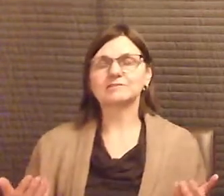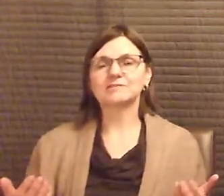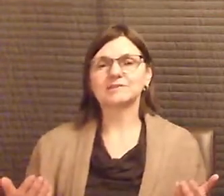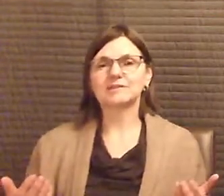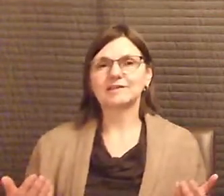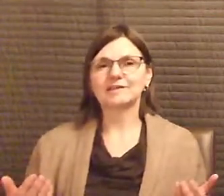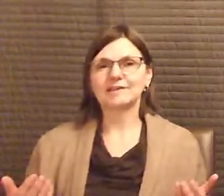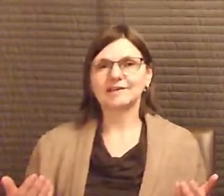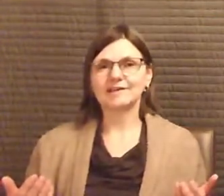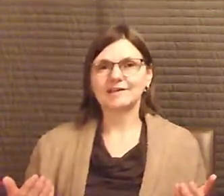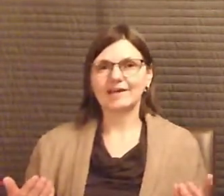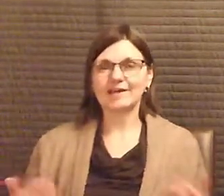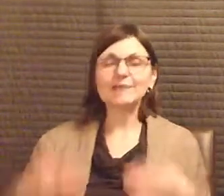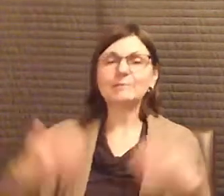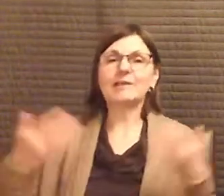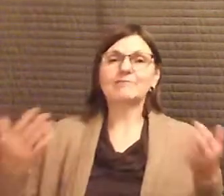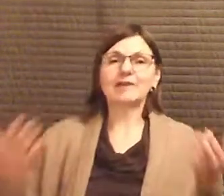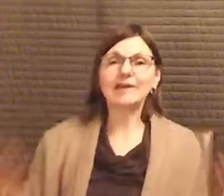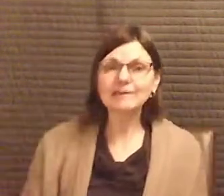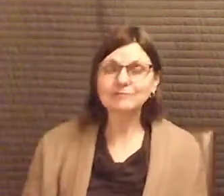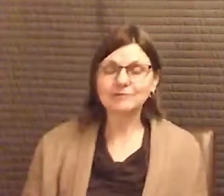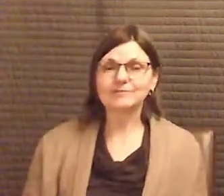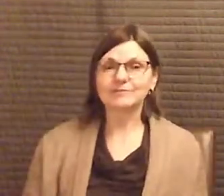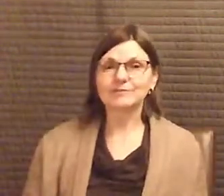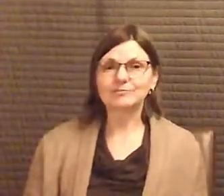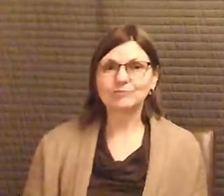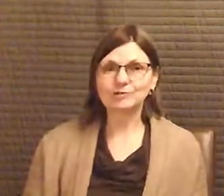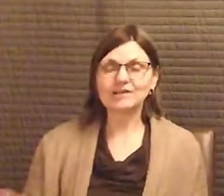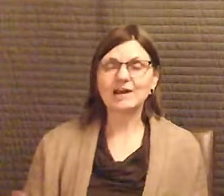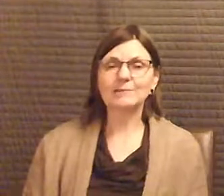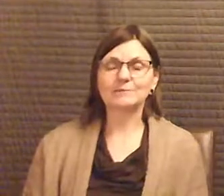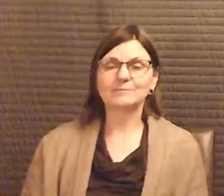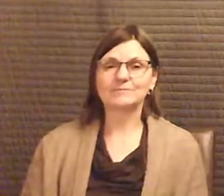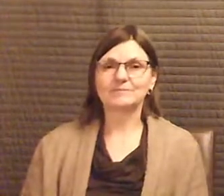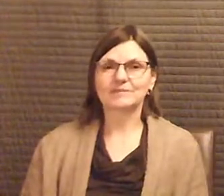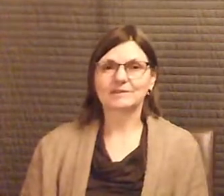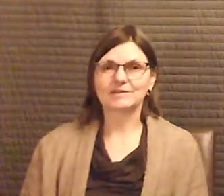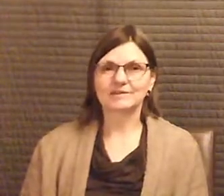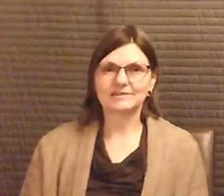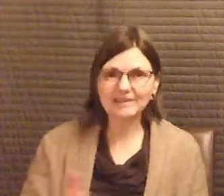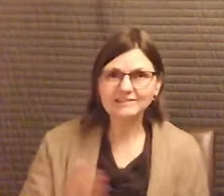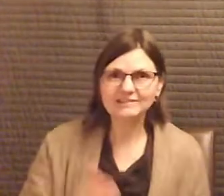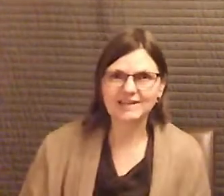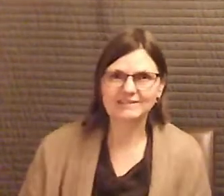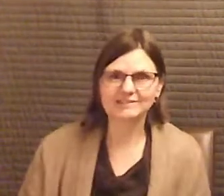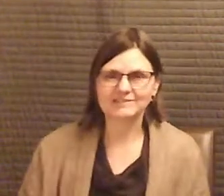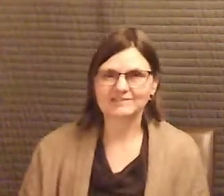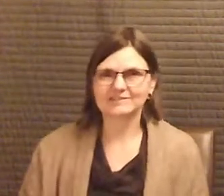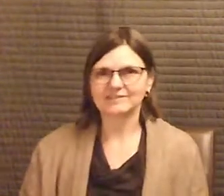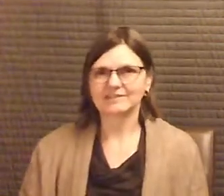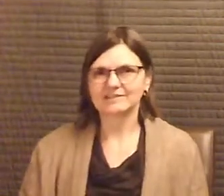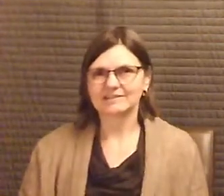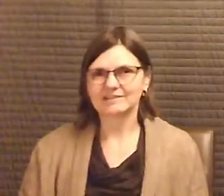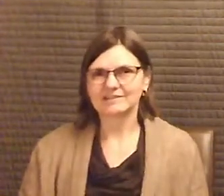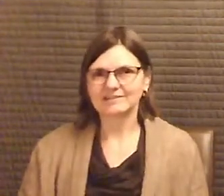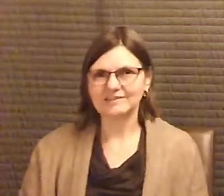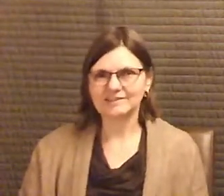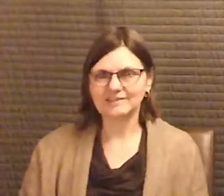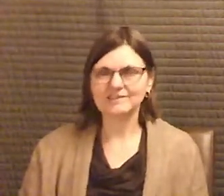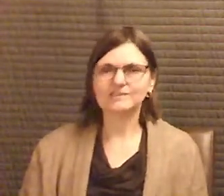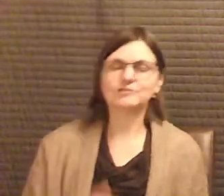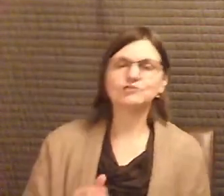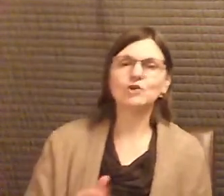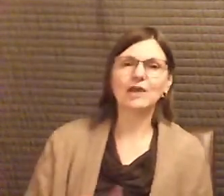en hij leende mij niet alleen leven gegeven voor voor de schapen baas dat is een energy zoals die hier